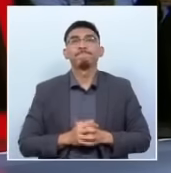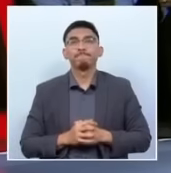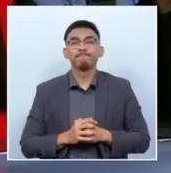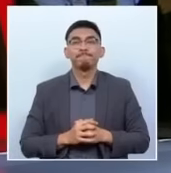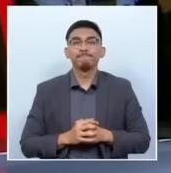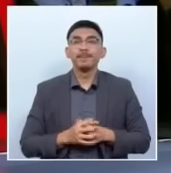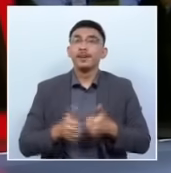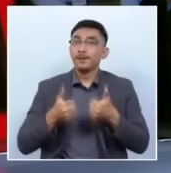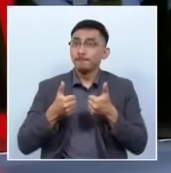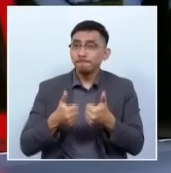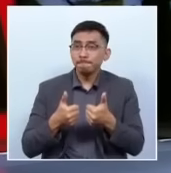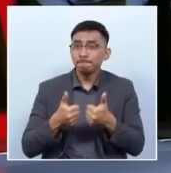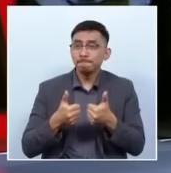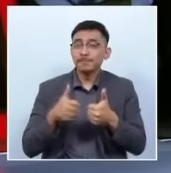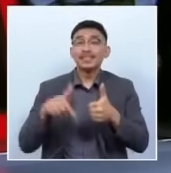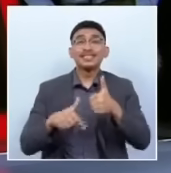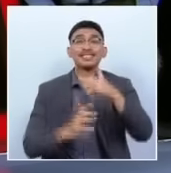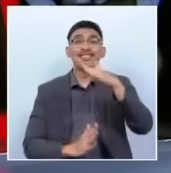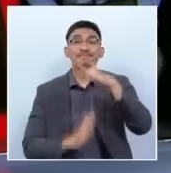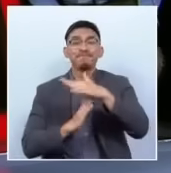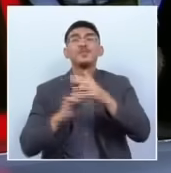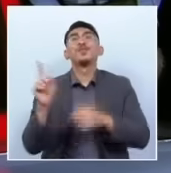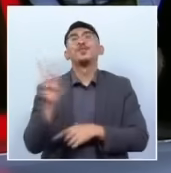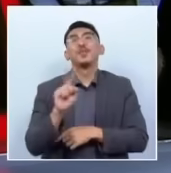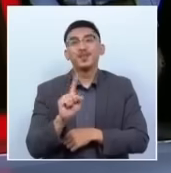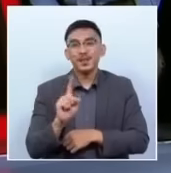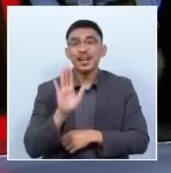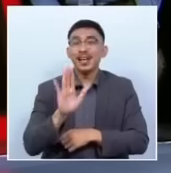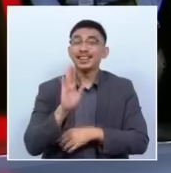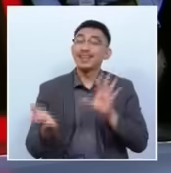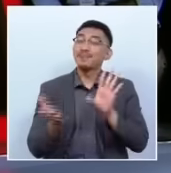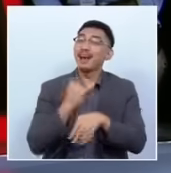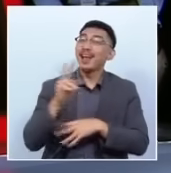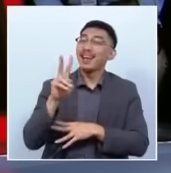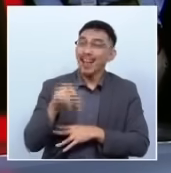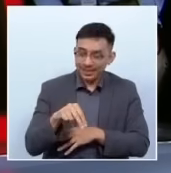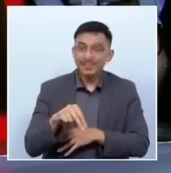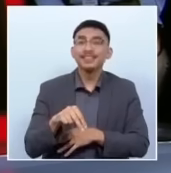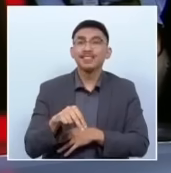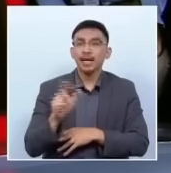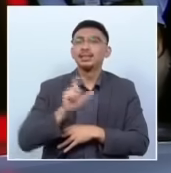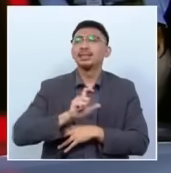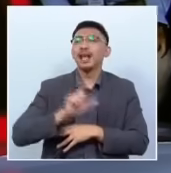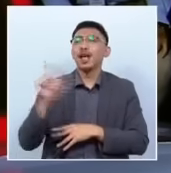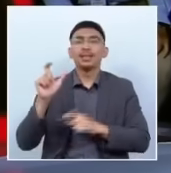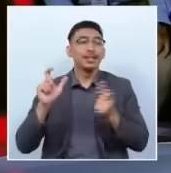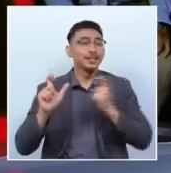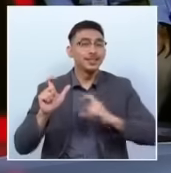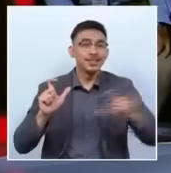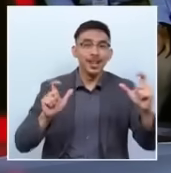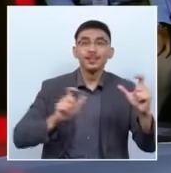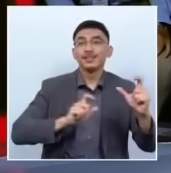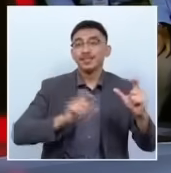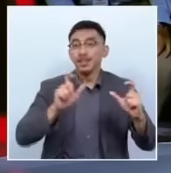kita ak jeda terlebih dahulu dan tentunya akan kembali dengan segmen para calon presiden ini akan menyampaikan